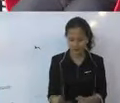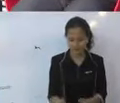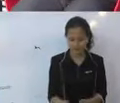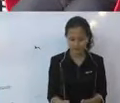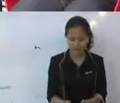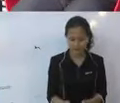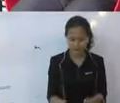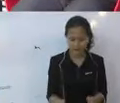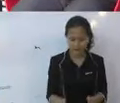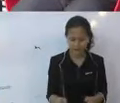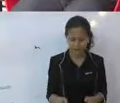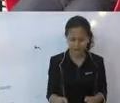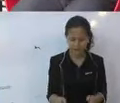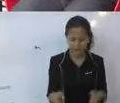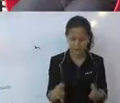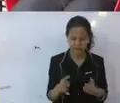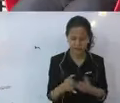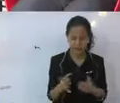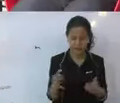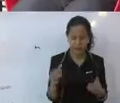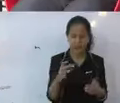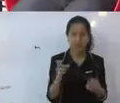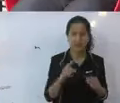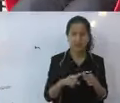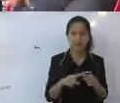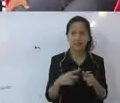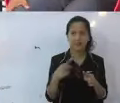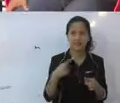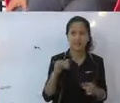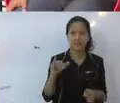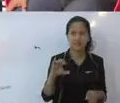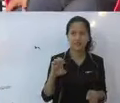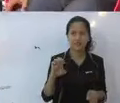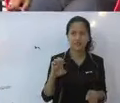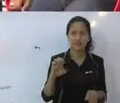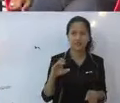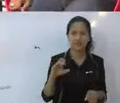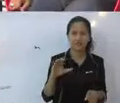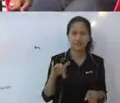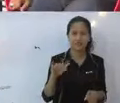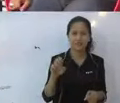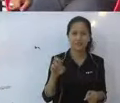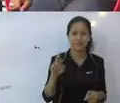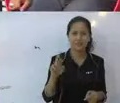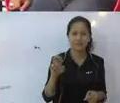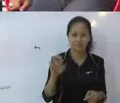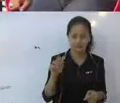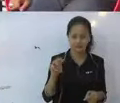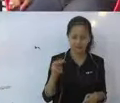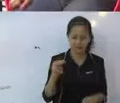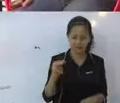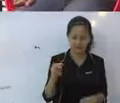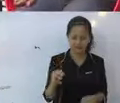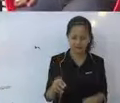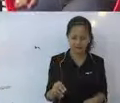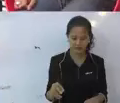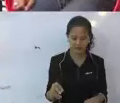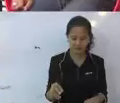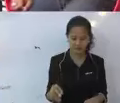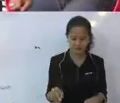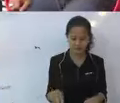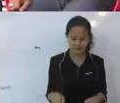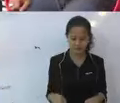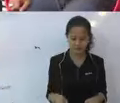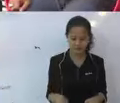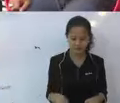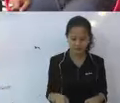cake, nandyan yung ice cream na may tinapay. Pero naniniwala talaga ako sa na nasa magulang po talaga. Oo, sigurado nasa naman nasa magulang